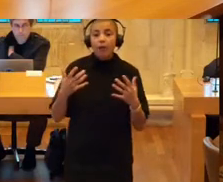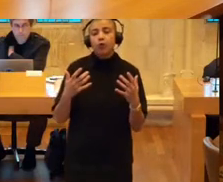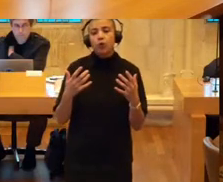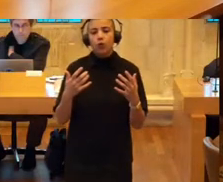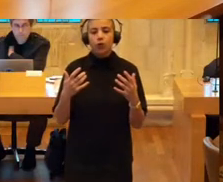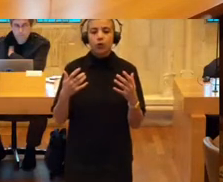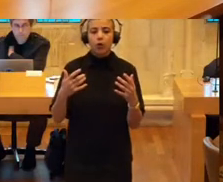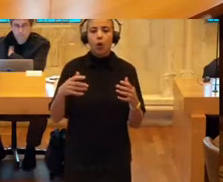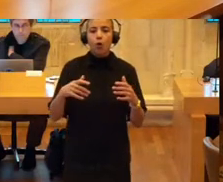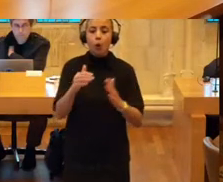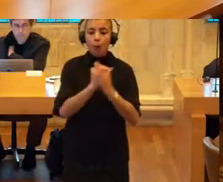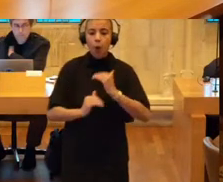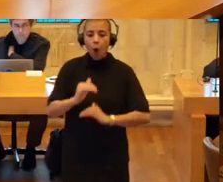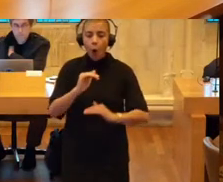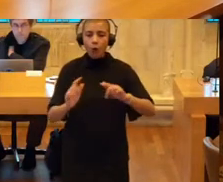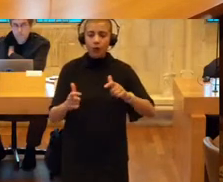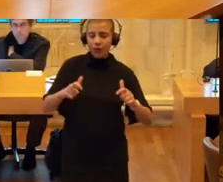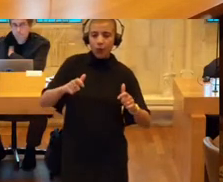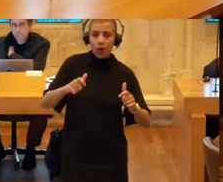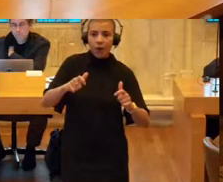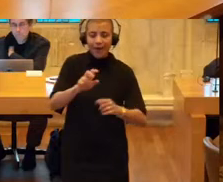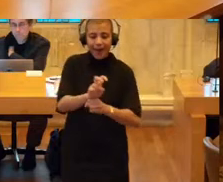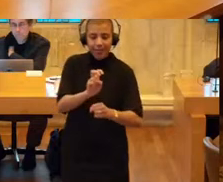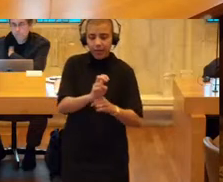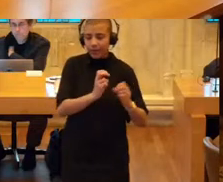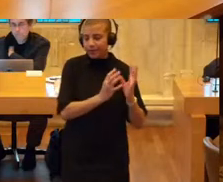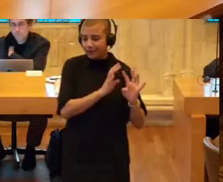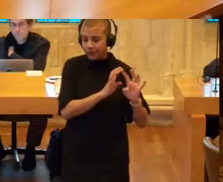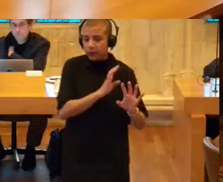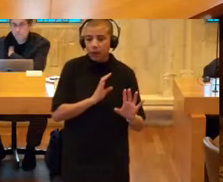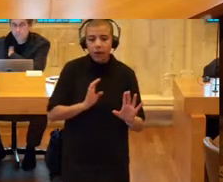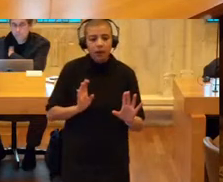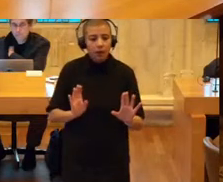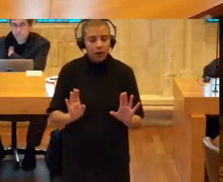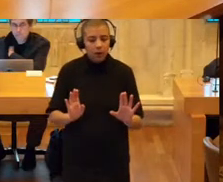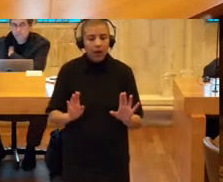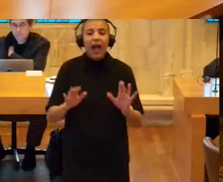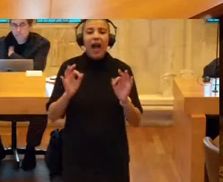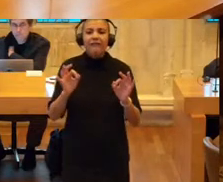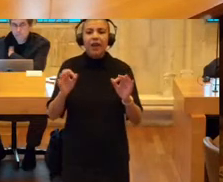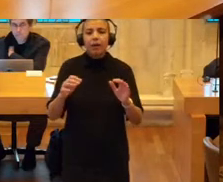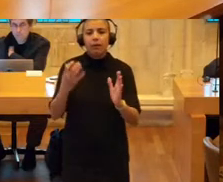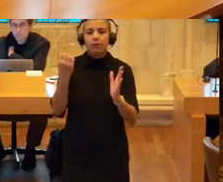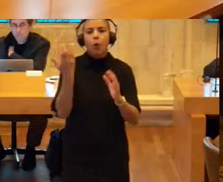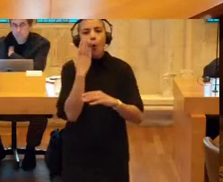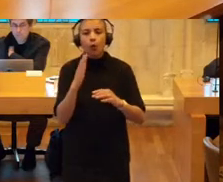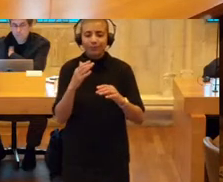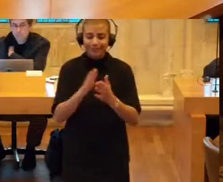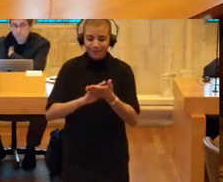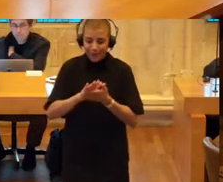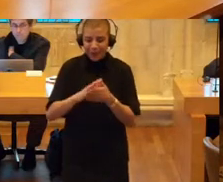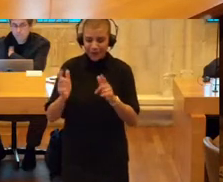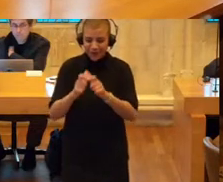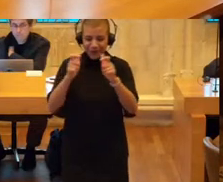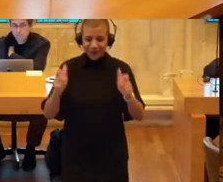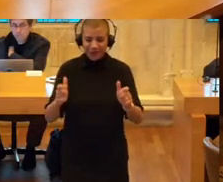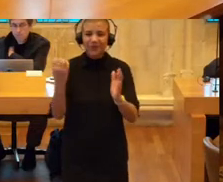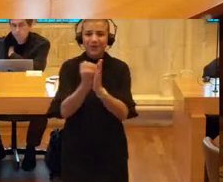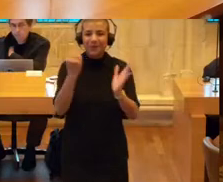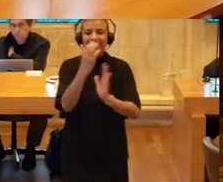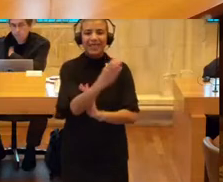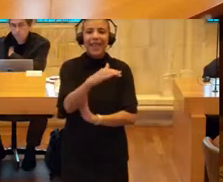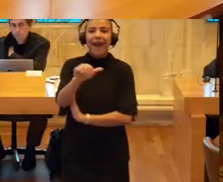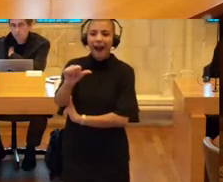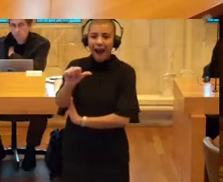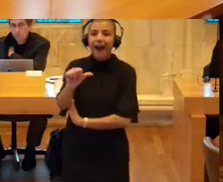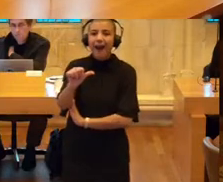Lafayette. Donc, un soulagement pour les commerçants du centre-ville. Concernant le CEA, effectivement, il y a des discussions qui sont en cours avec différents porteurs